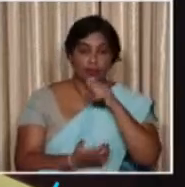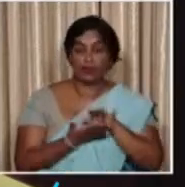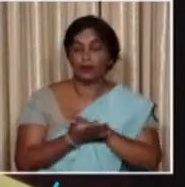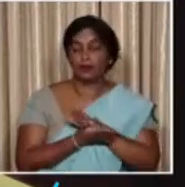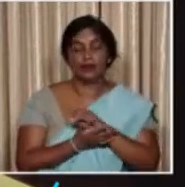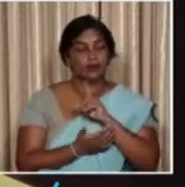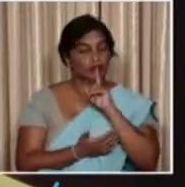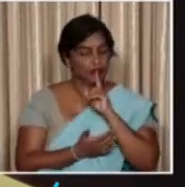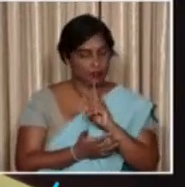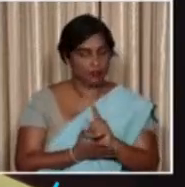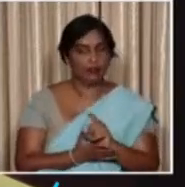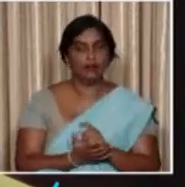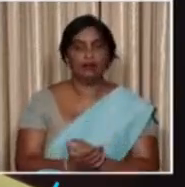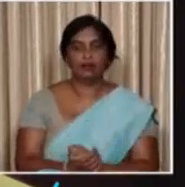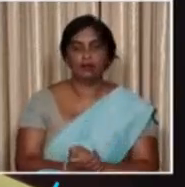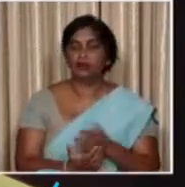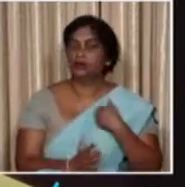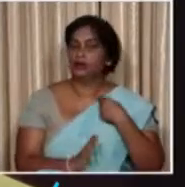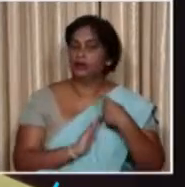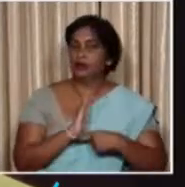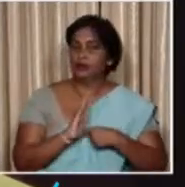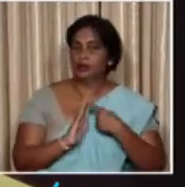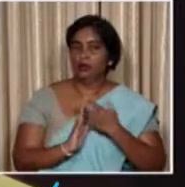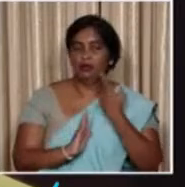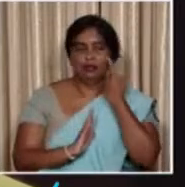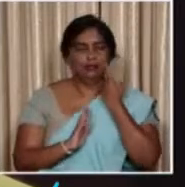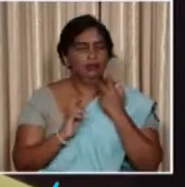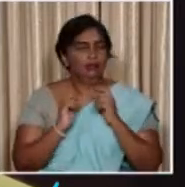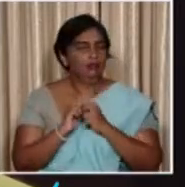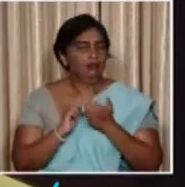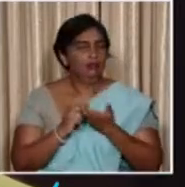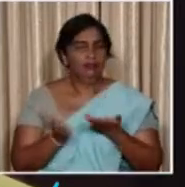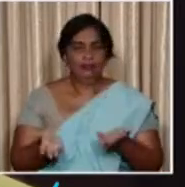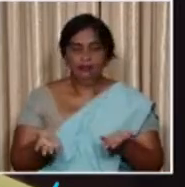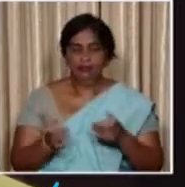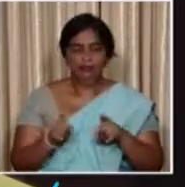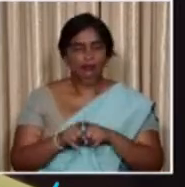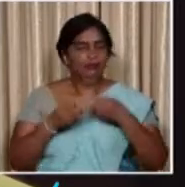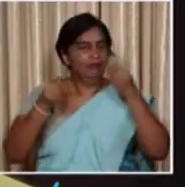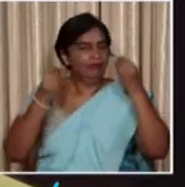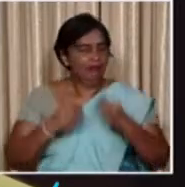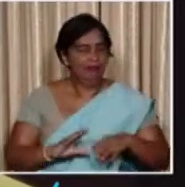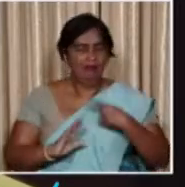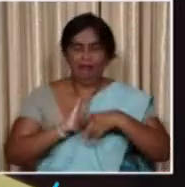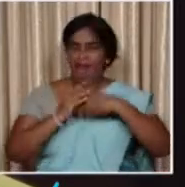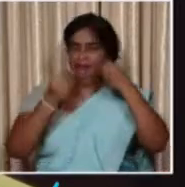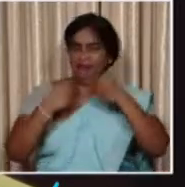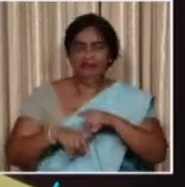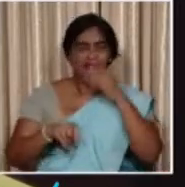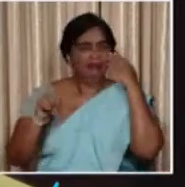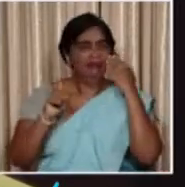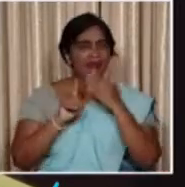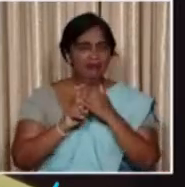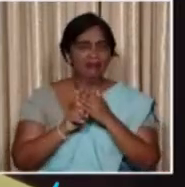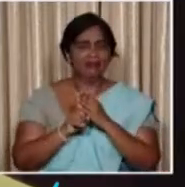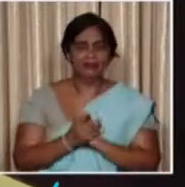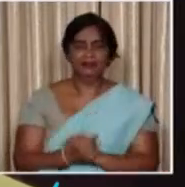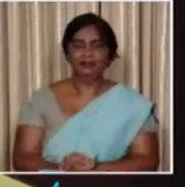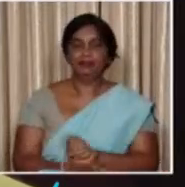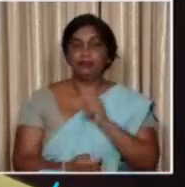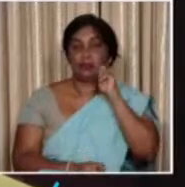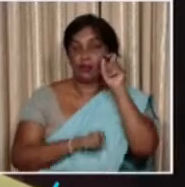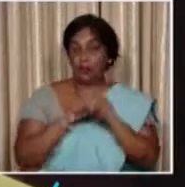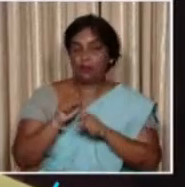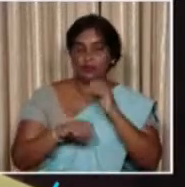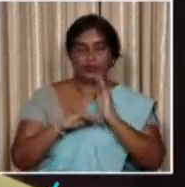ප්‍රකාශ කරා අපේ රටේ මේ ඛේදවාචකය බංකොලොත්භාවය මෑන් මේඩ් ක්‍රයිසිස් එකක්